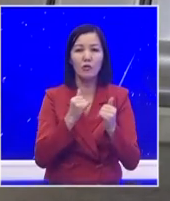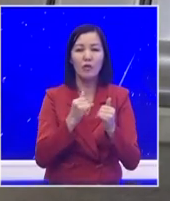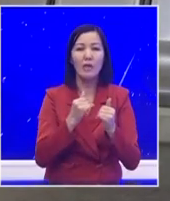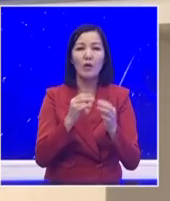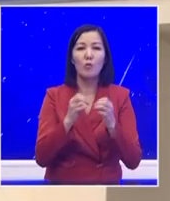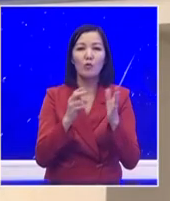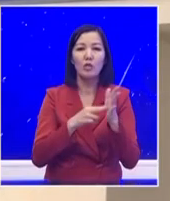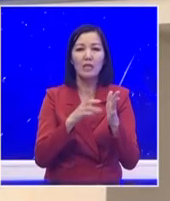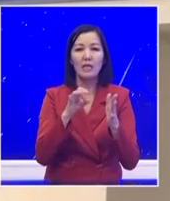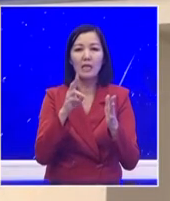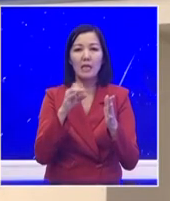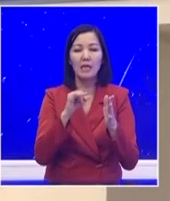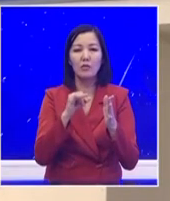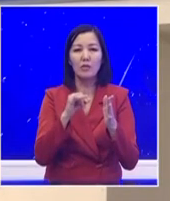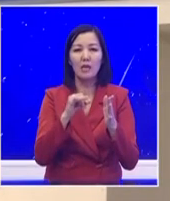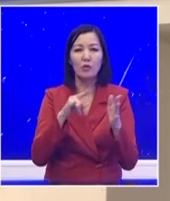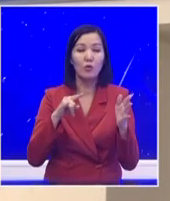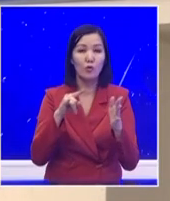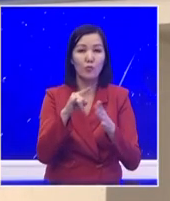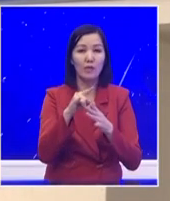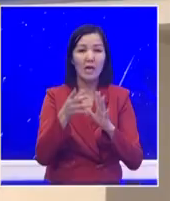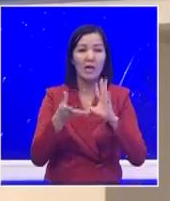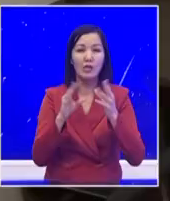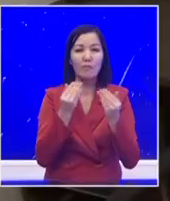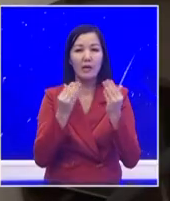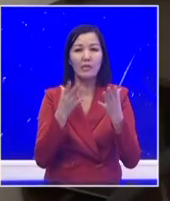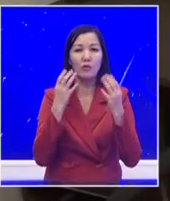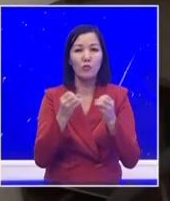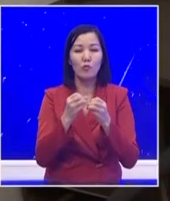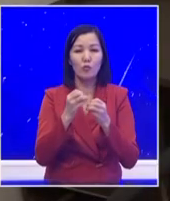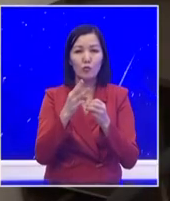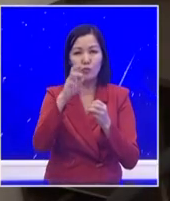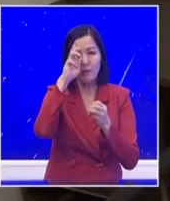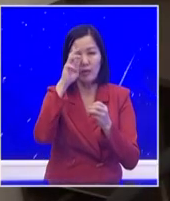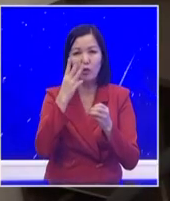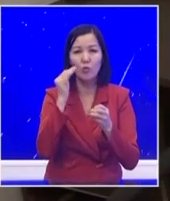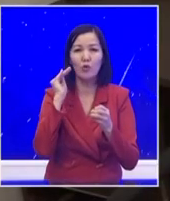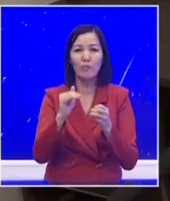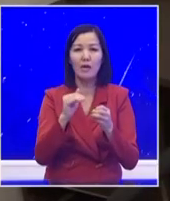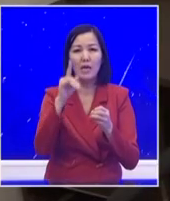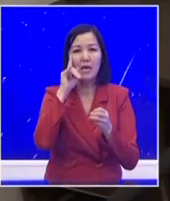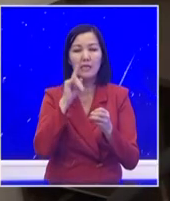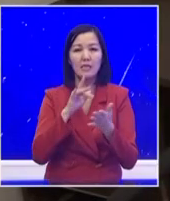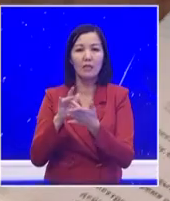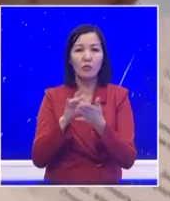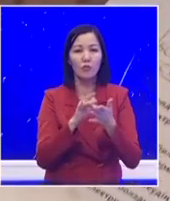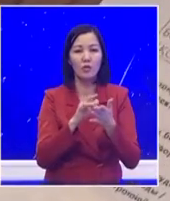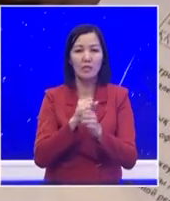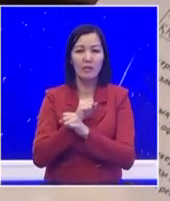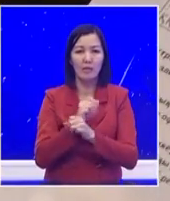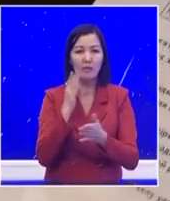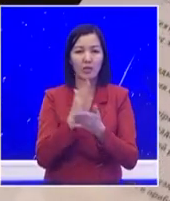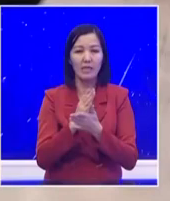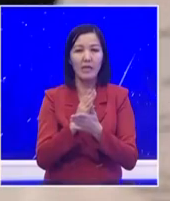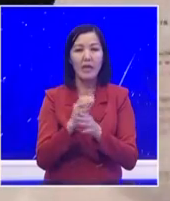үшін кезектен тыс 17 рейс ұйымдастырылған. Жалпы қазіргі таңда 13 мемлекетте 4000-ға тарта қазақстандық турист демалып